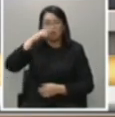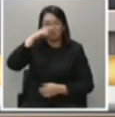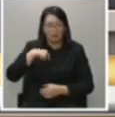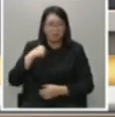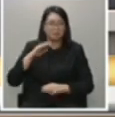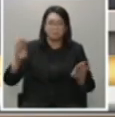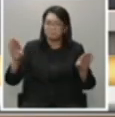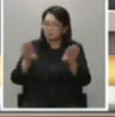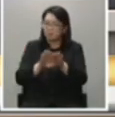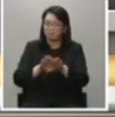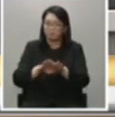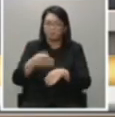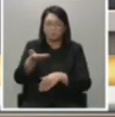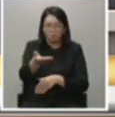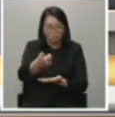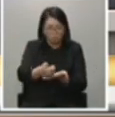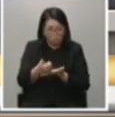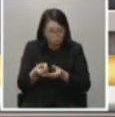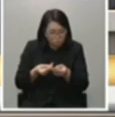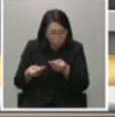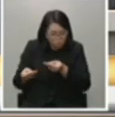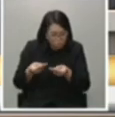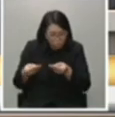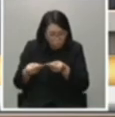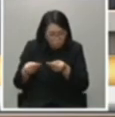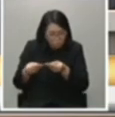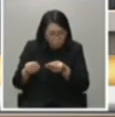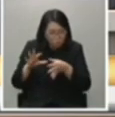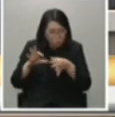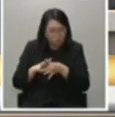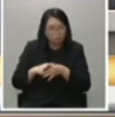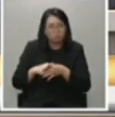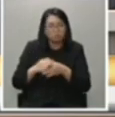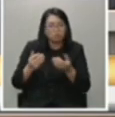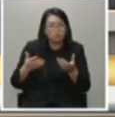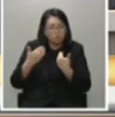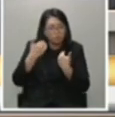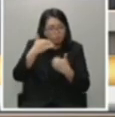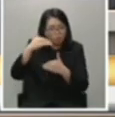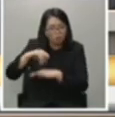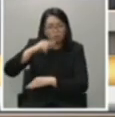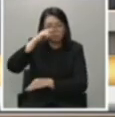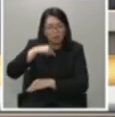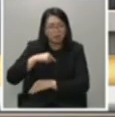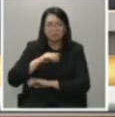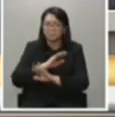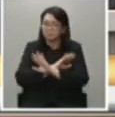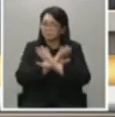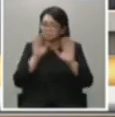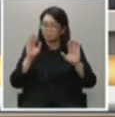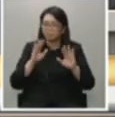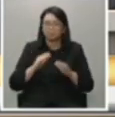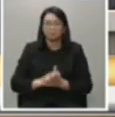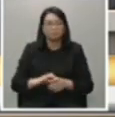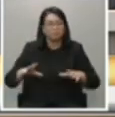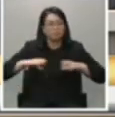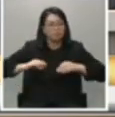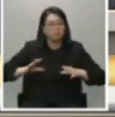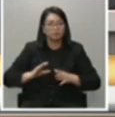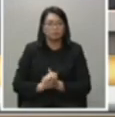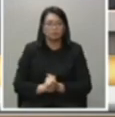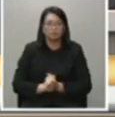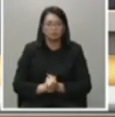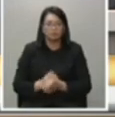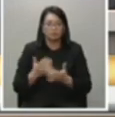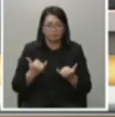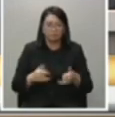GSP ดังนั้นค่อนข้างเป็นที่แน่นอนแล้วค่ะว่าอีก2เดือนข้างหน้าพลเอกประยุทธ์จันทร์โอชาจ